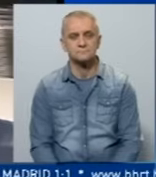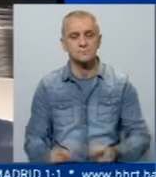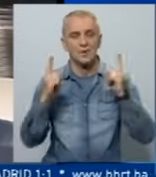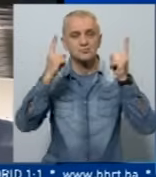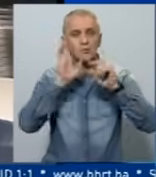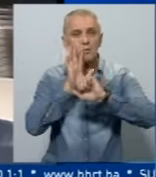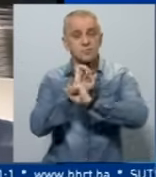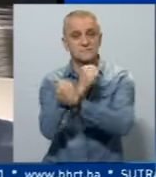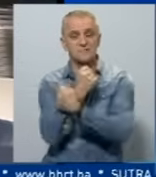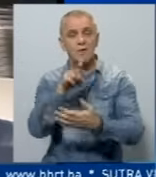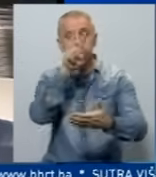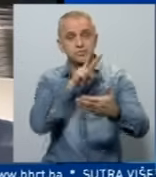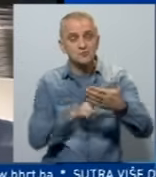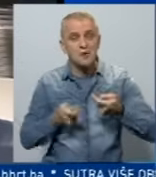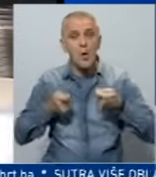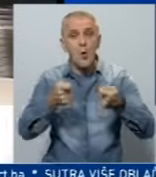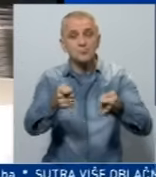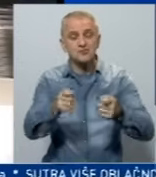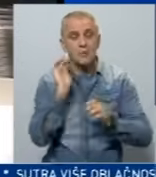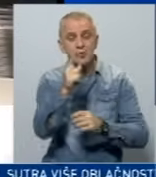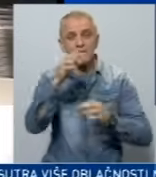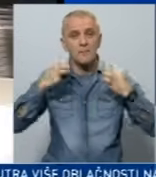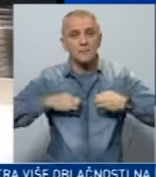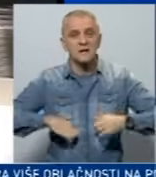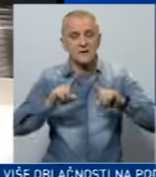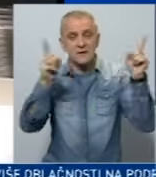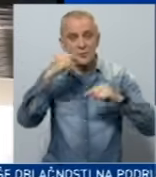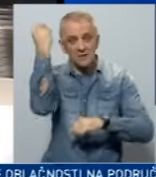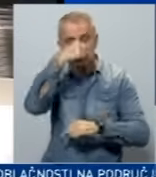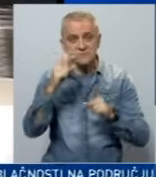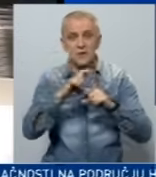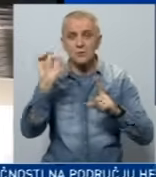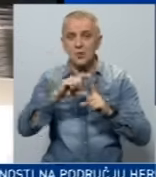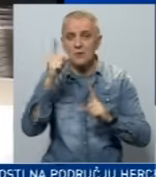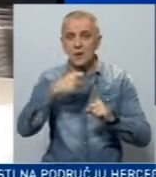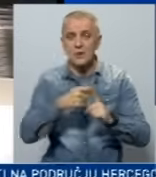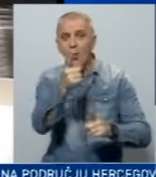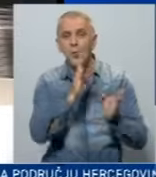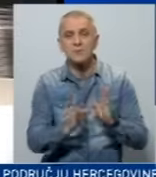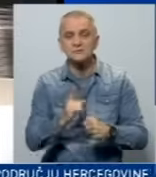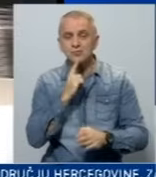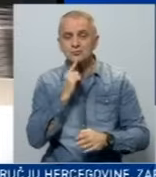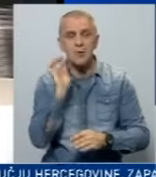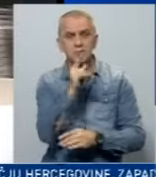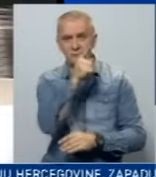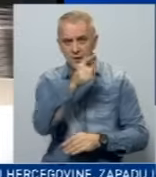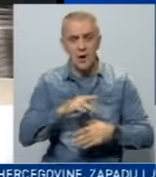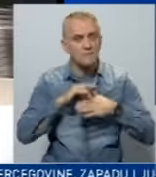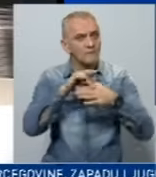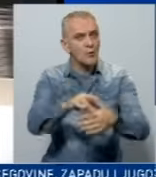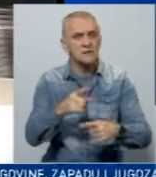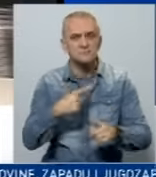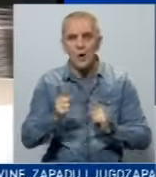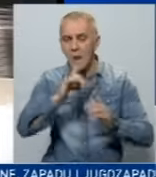U sudu Bosne i Hercegovine pročitana je optužnica protiv predsjednika Republike Srpske Milorada Dodika u procesu koji se protiv njega vodi